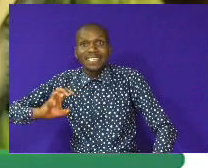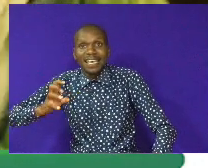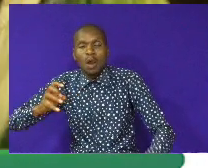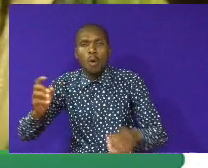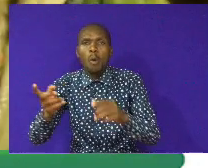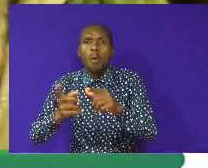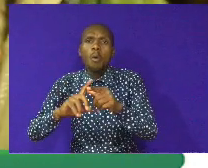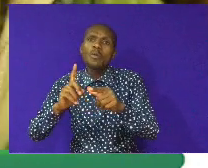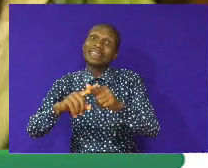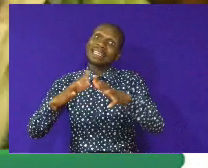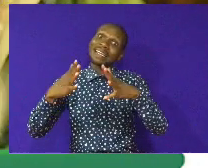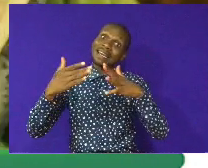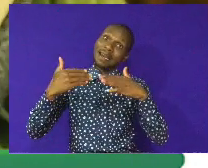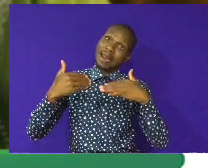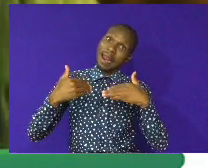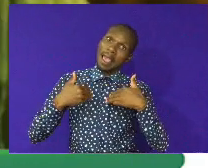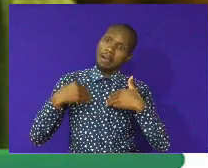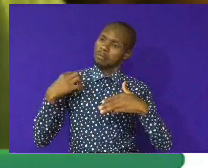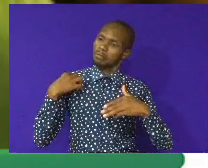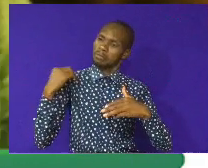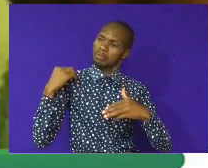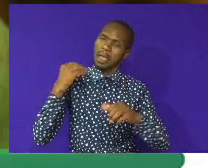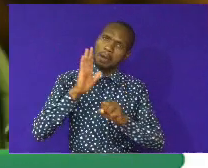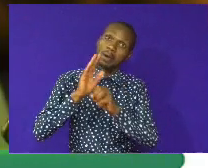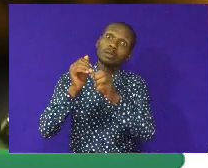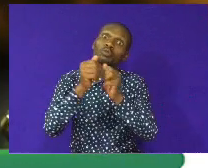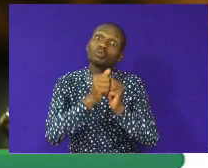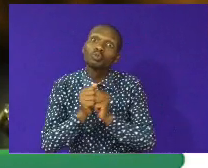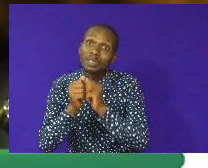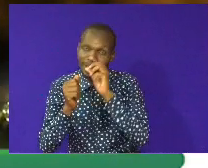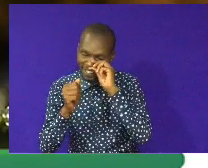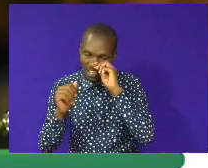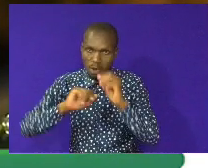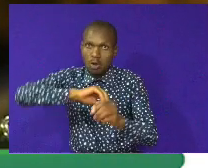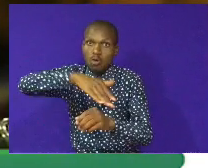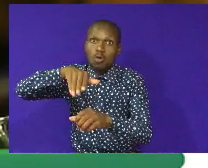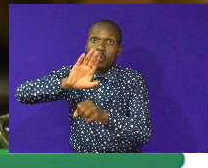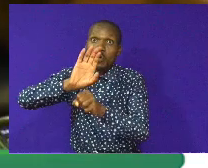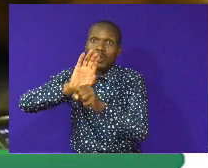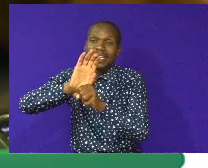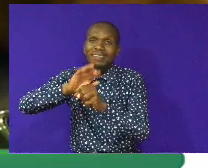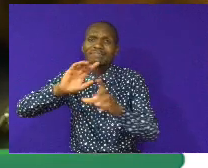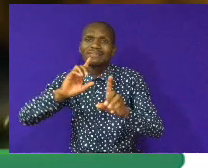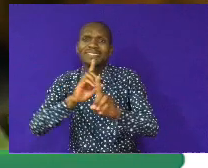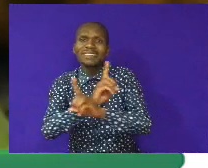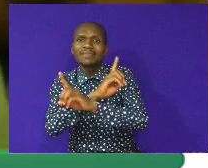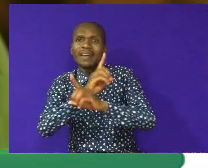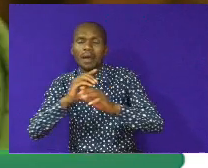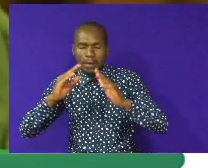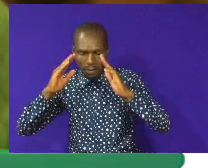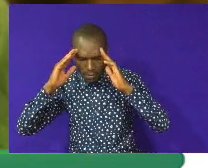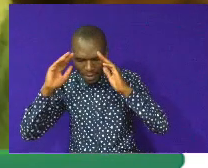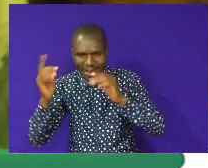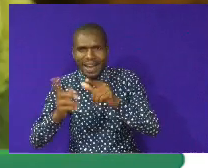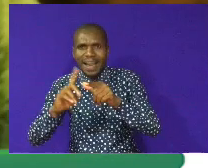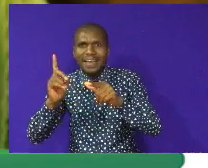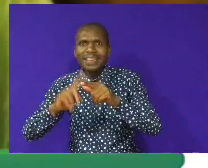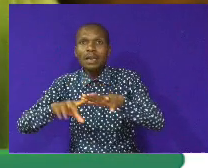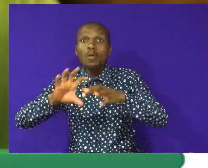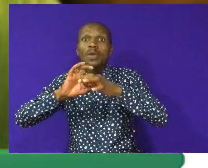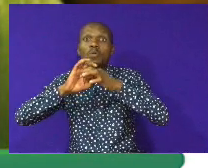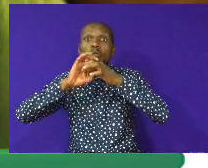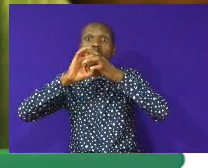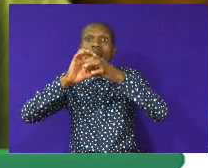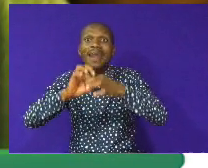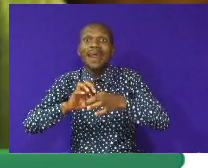ambayo tutajitokeza sote kwa pamoja, madhehebu yote, dini tofauti, kuweza kuungana siku